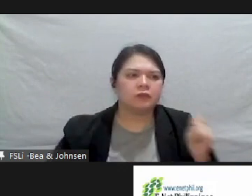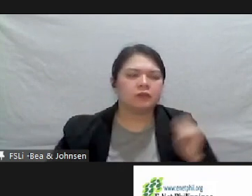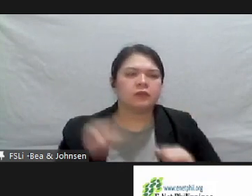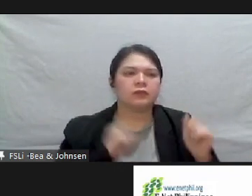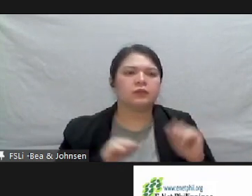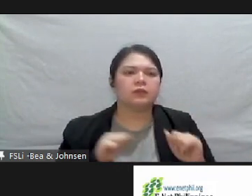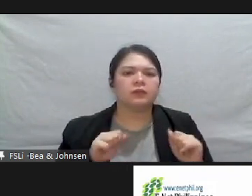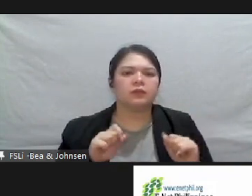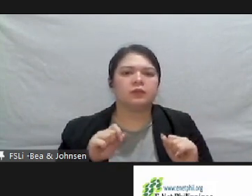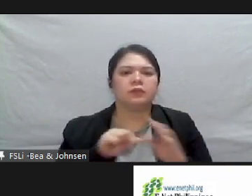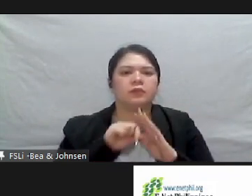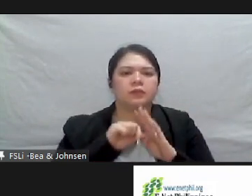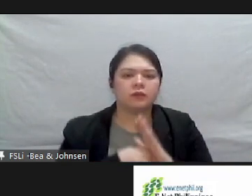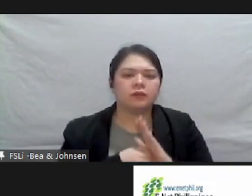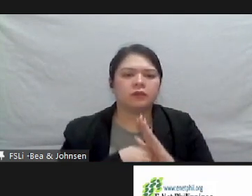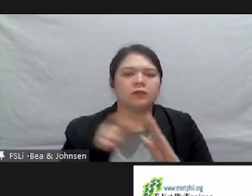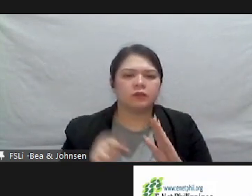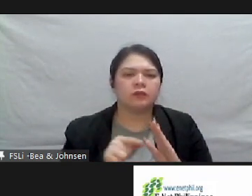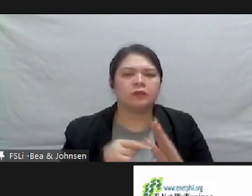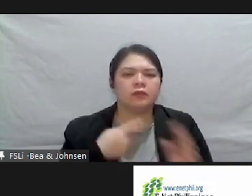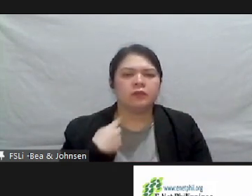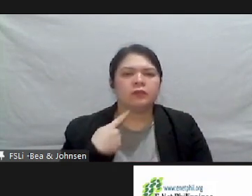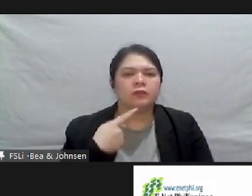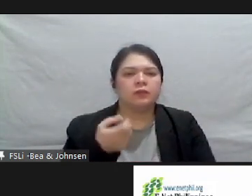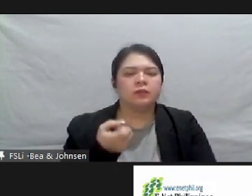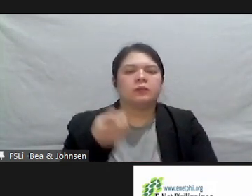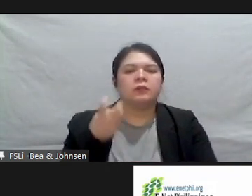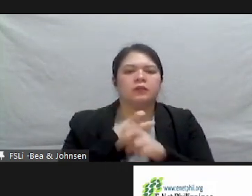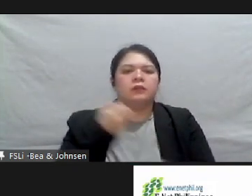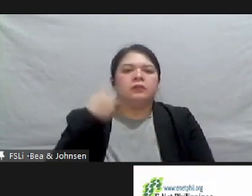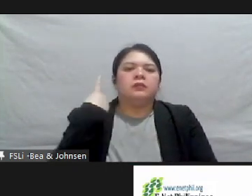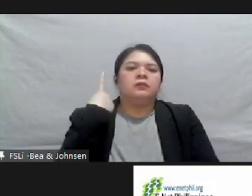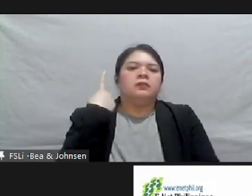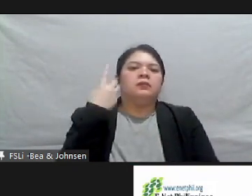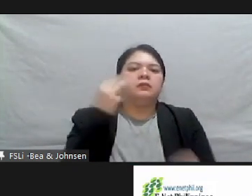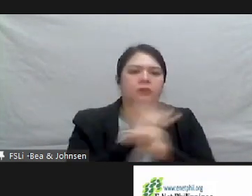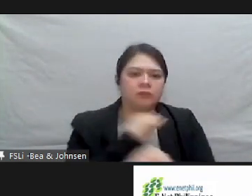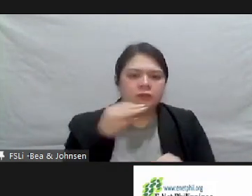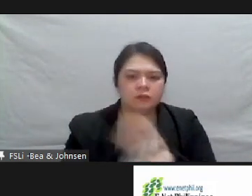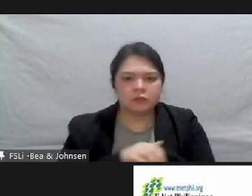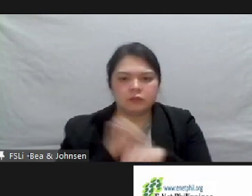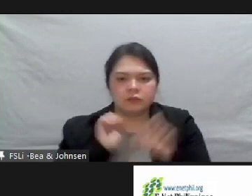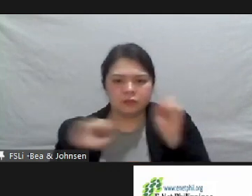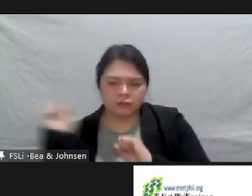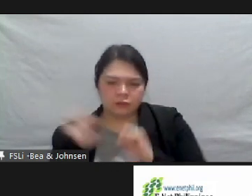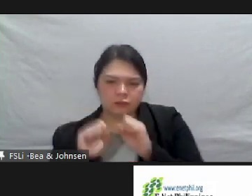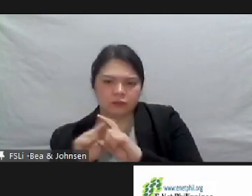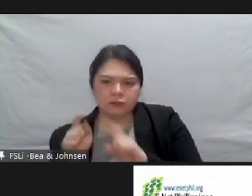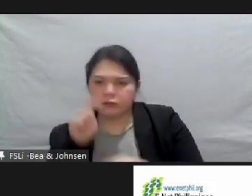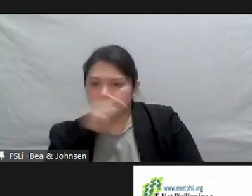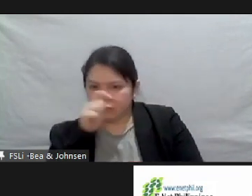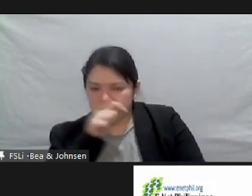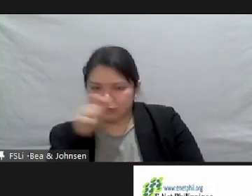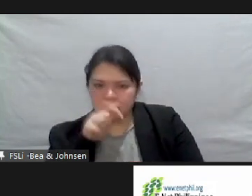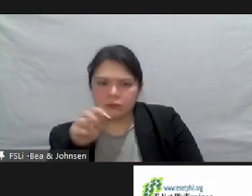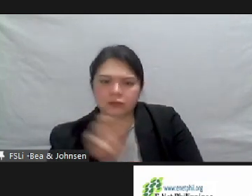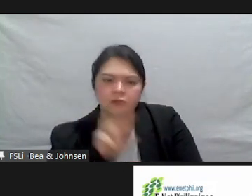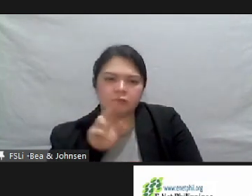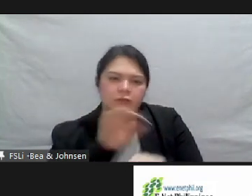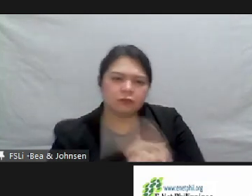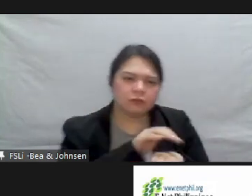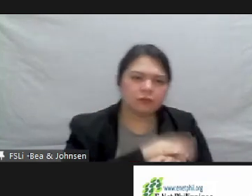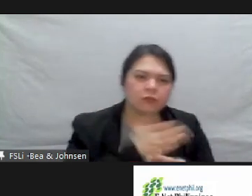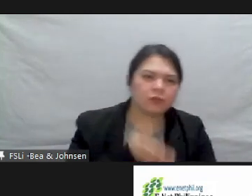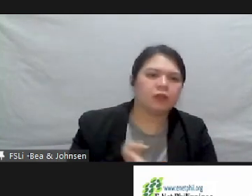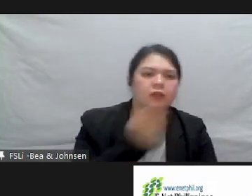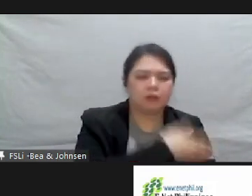natukoy doon kung gaano kahirap intindihin yung math, English at science na gamit na agad yung Tagalog o gamit na yung English bago pa yung